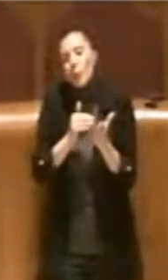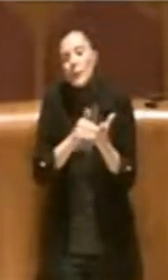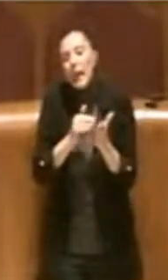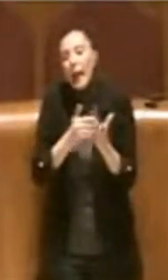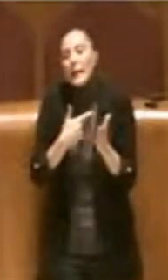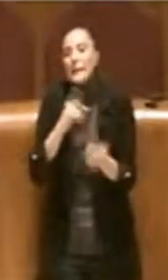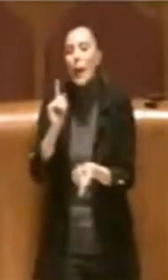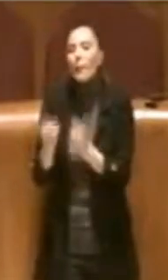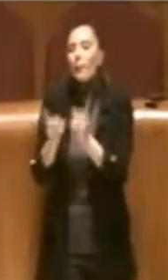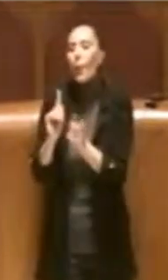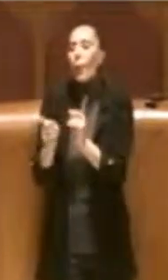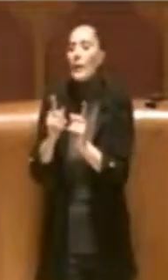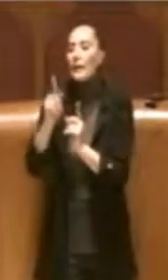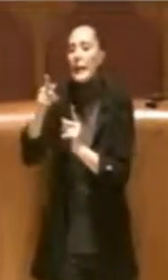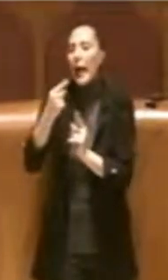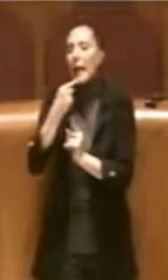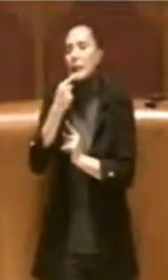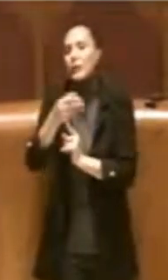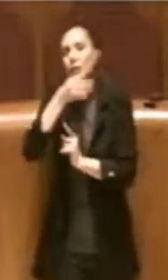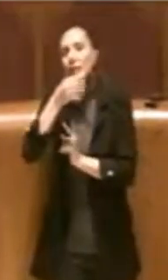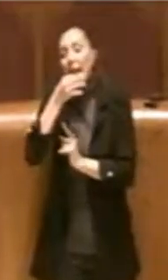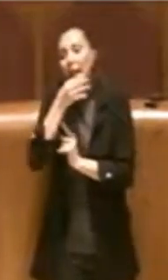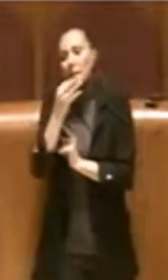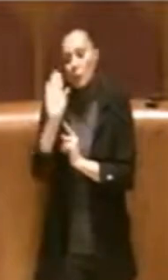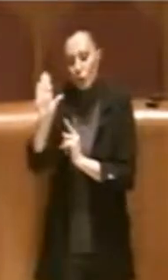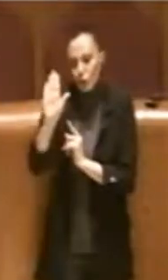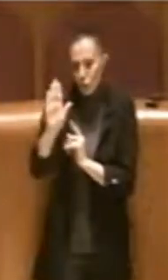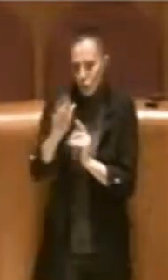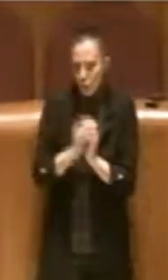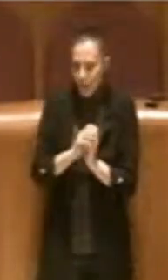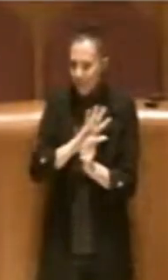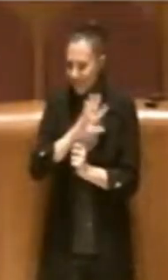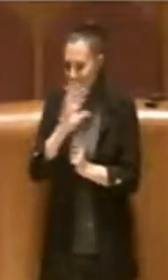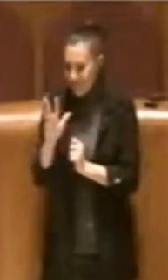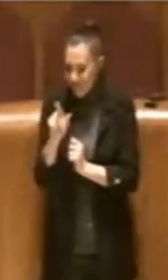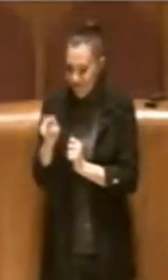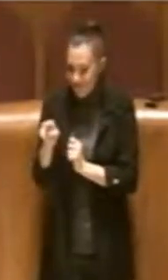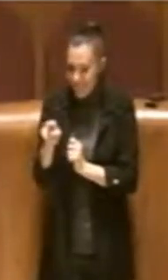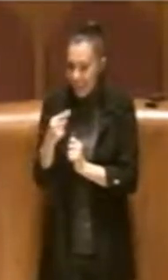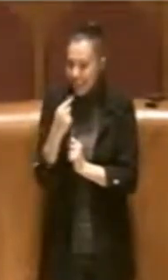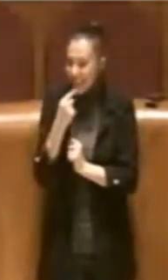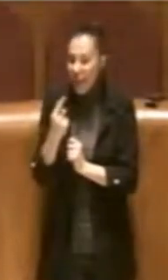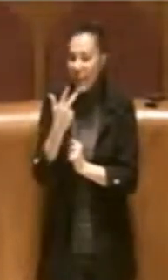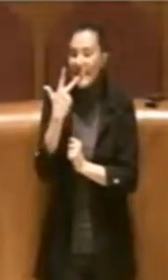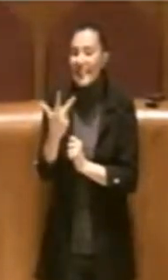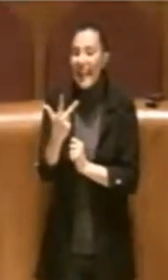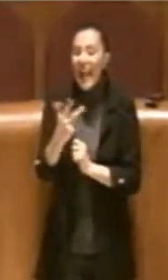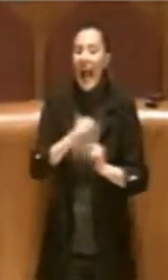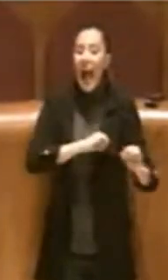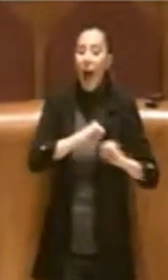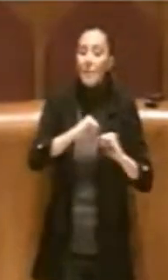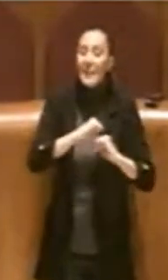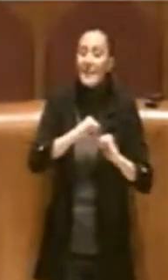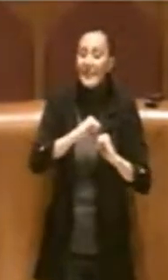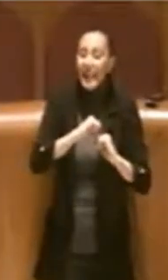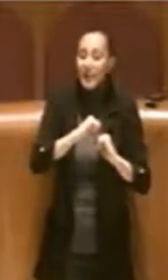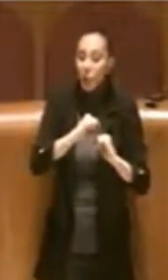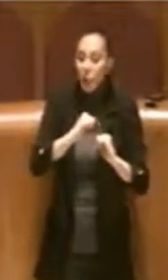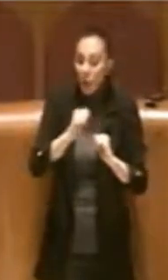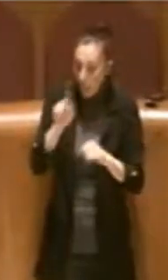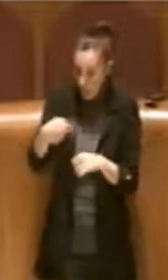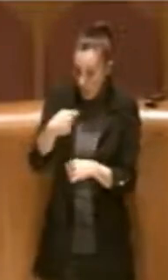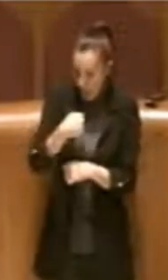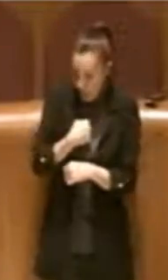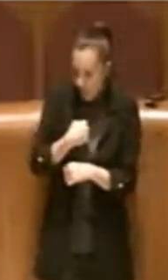fare determinate affermazioni. Un'altra cosa, cita 3 amministrazioni, compresa la nostra.